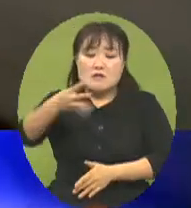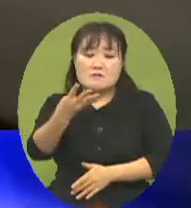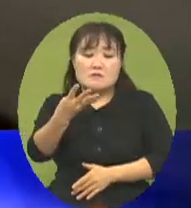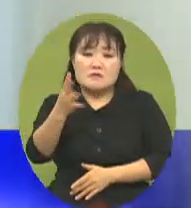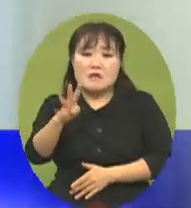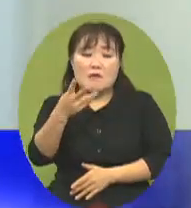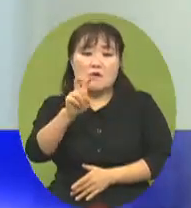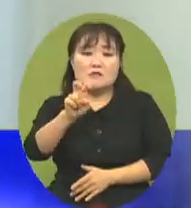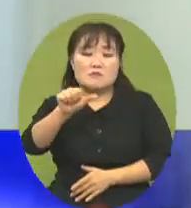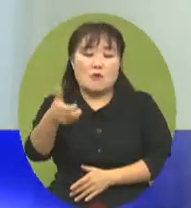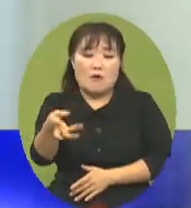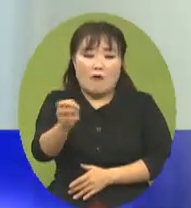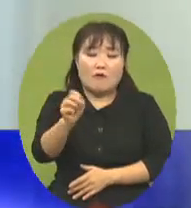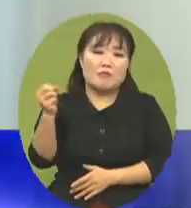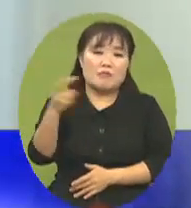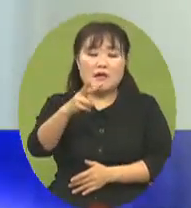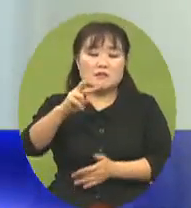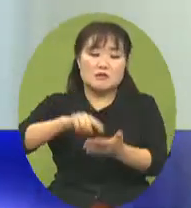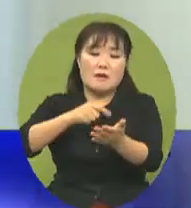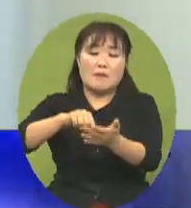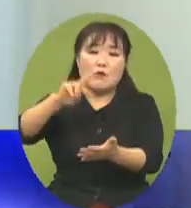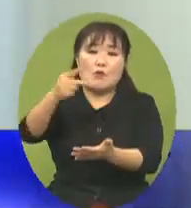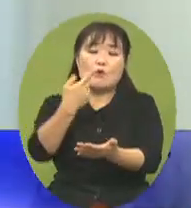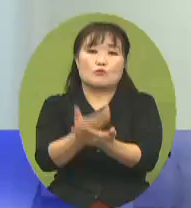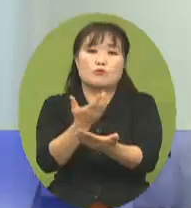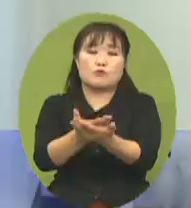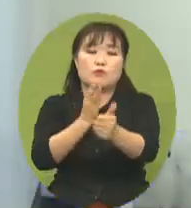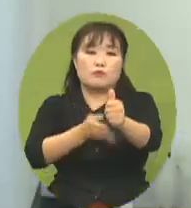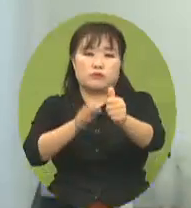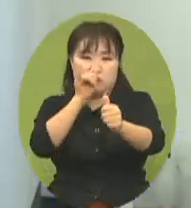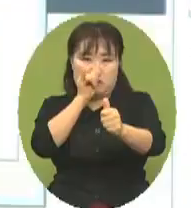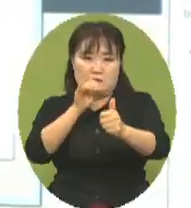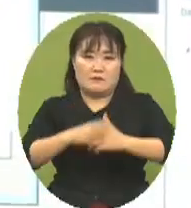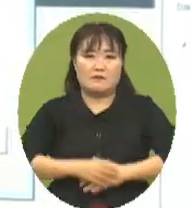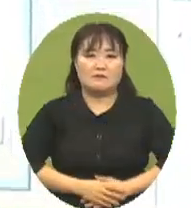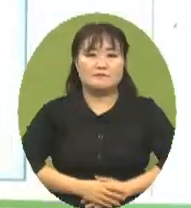425억 원도 부산 시민에게 돌려주어야 한다고 얘기했습니다.